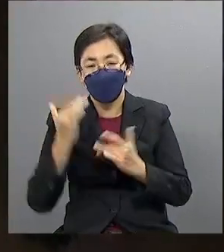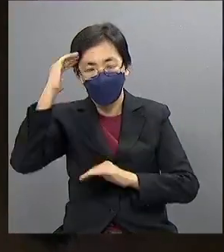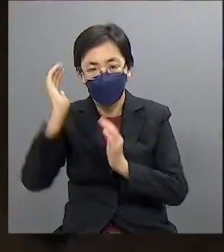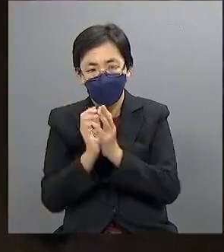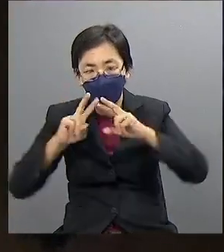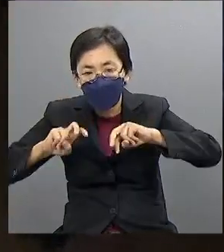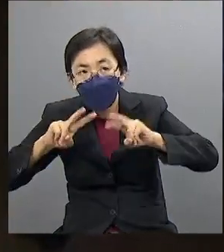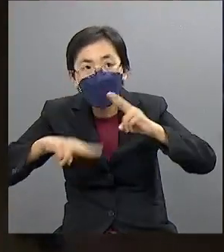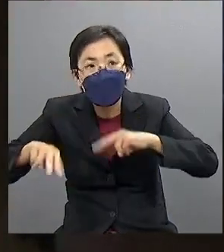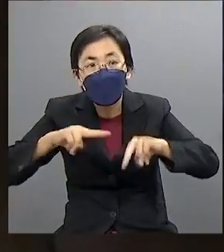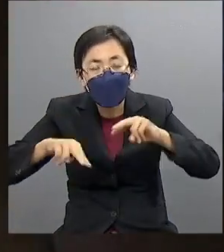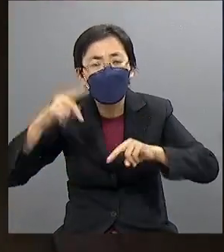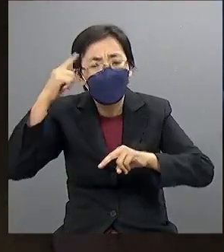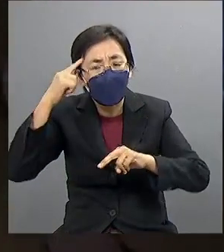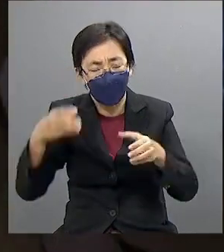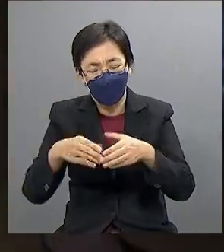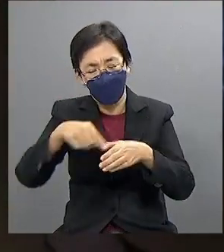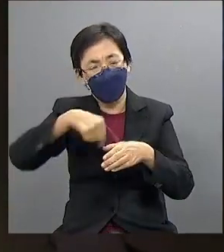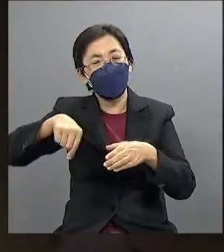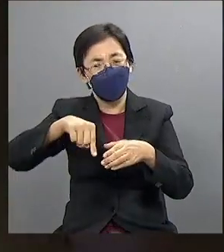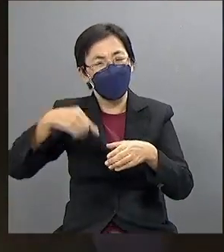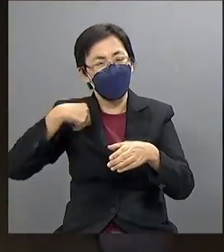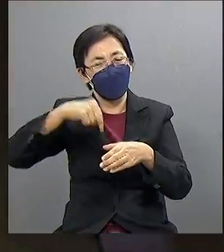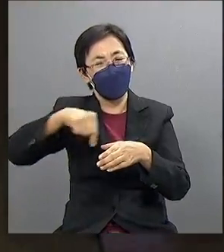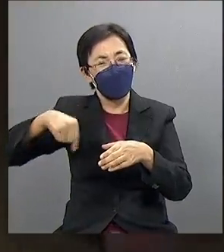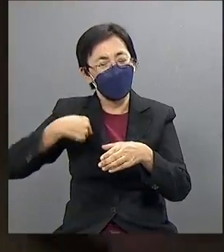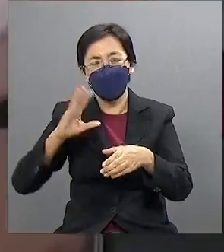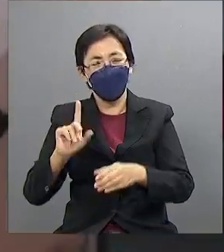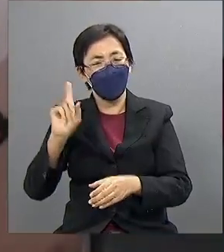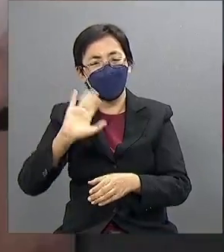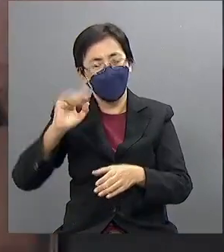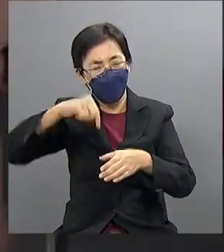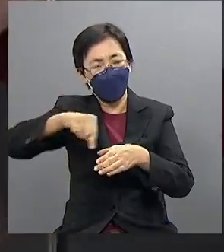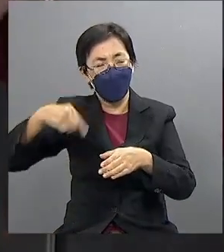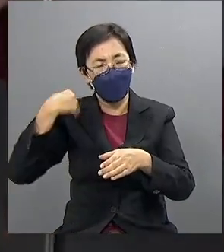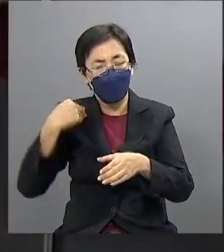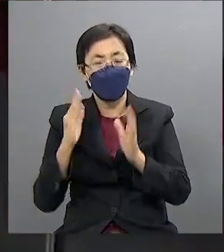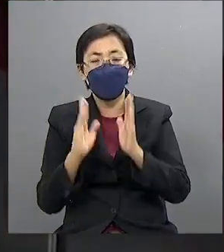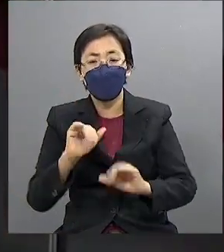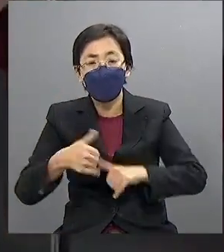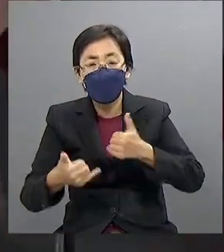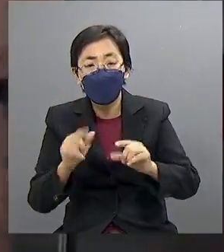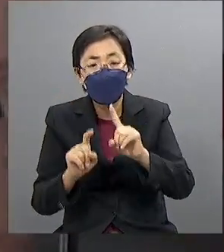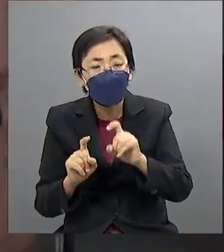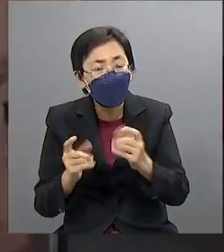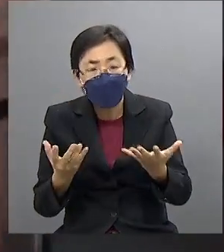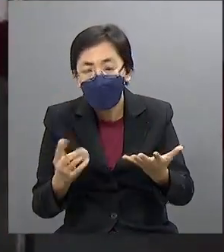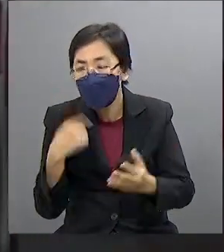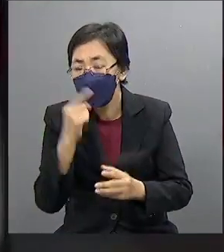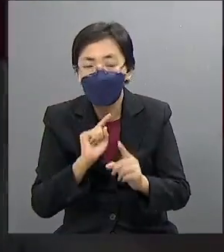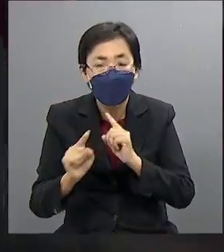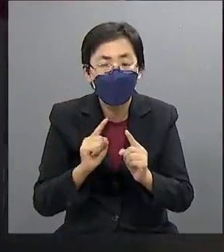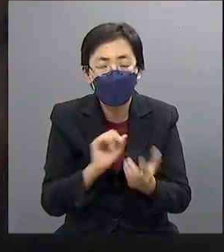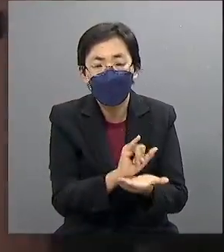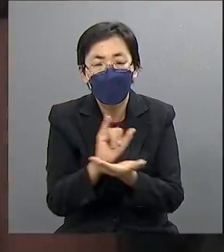น่าจะมีผู้ร่วมขบวนการอีกหลายคนสำหรับผู้เสียชีวิตในขณะนี้ยังไม่มีผู้มาติดต่อขอรับศพที่โรง